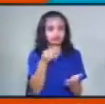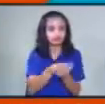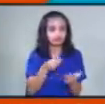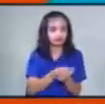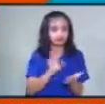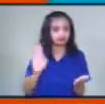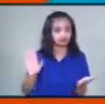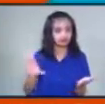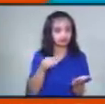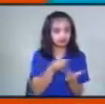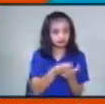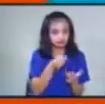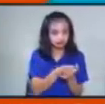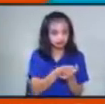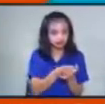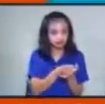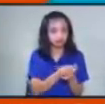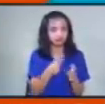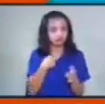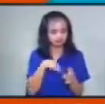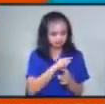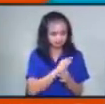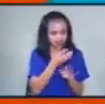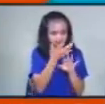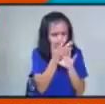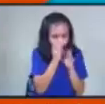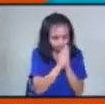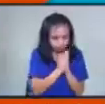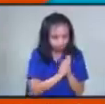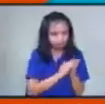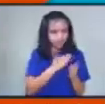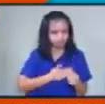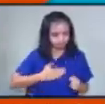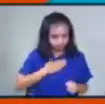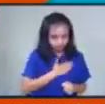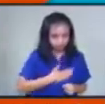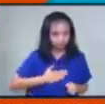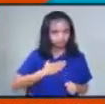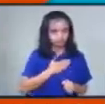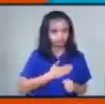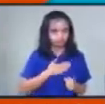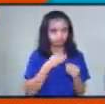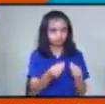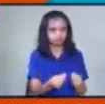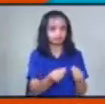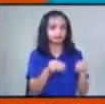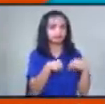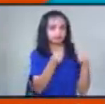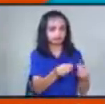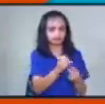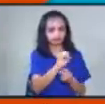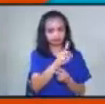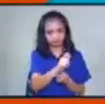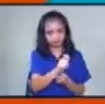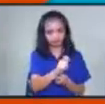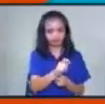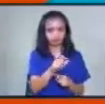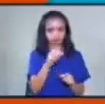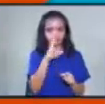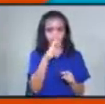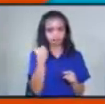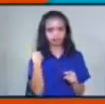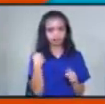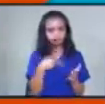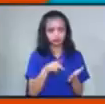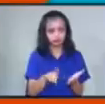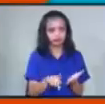kanila talaga yon. Nakikiusap kami, kung maaari lang, please lang, pakibigay na po yung mga OT nila na mga hindi nabayaran. Yan